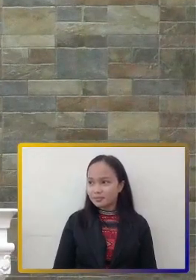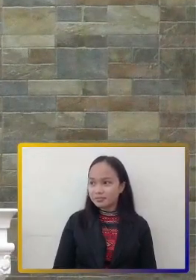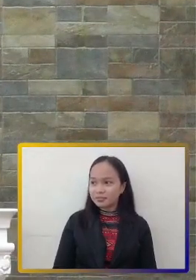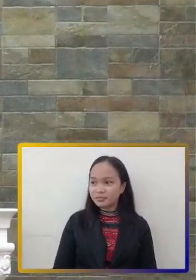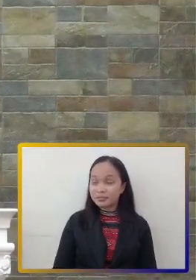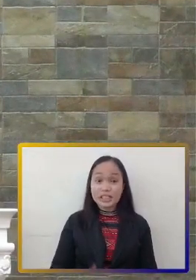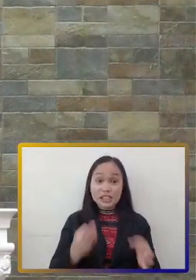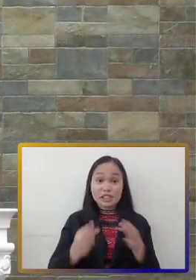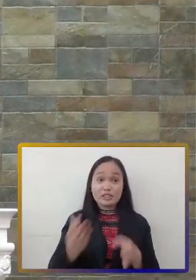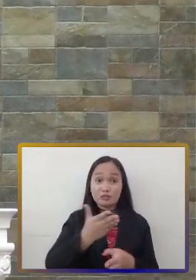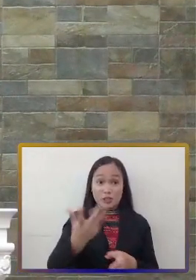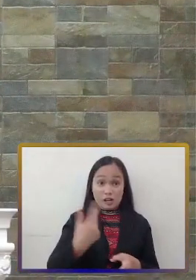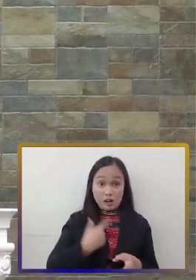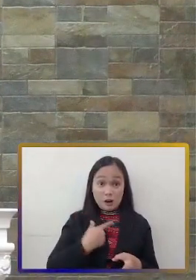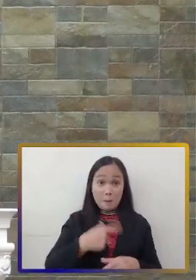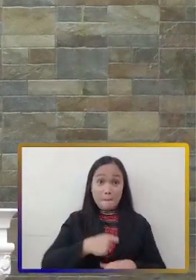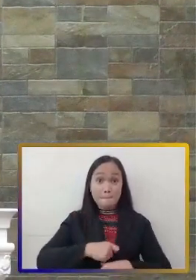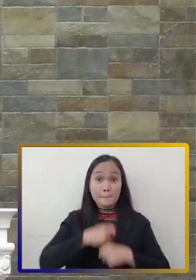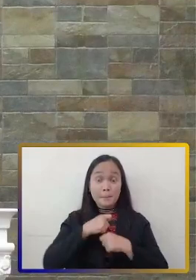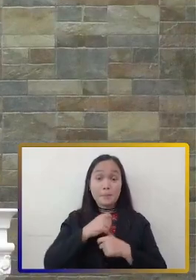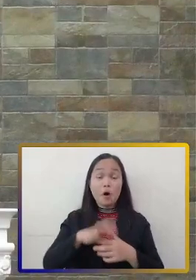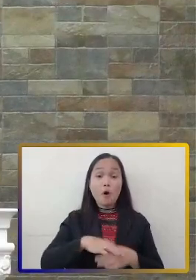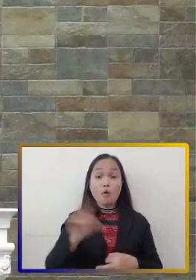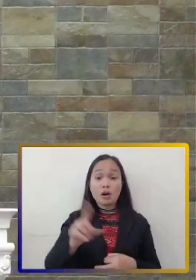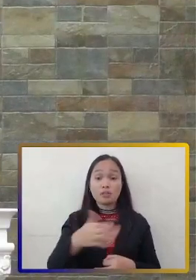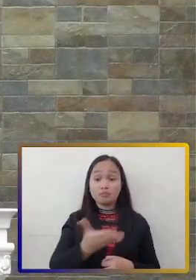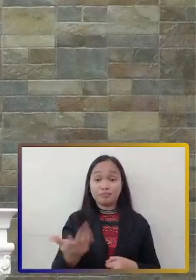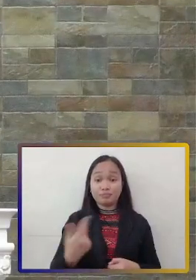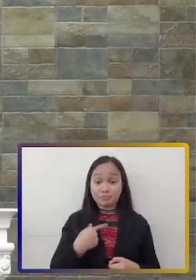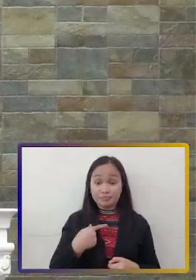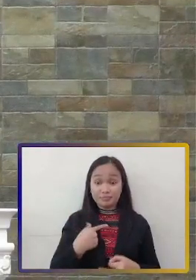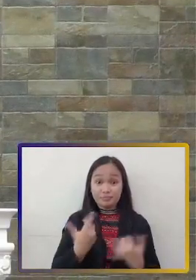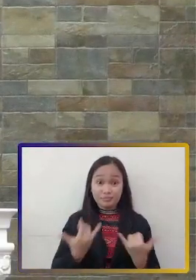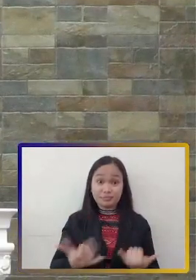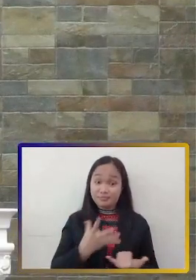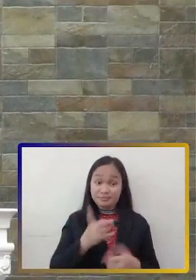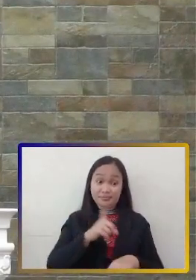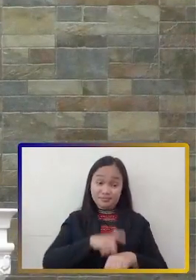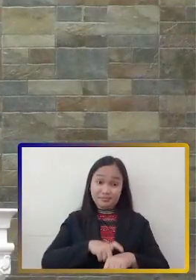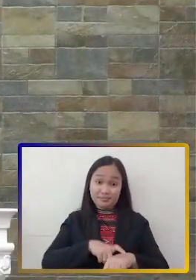If you take pride of what you have, and that's the time that you are